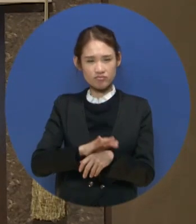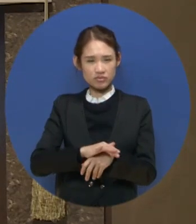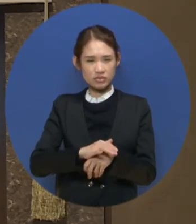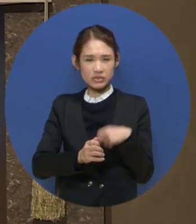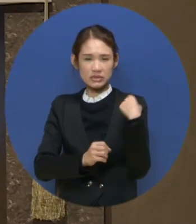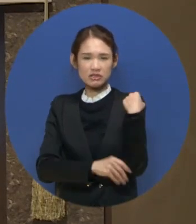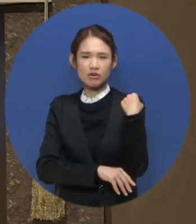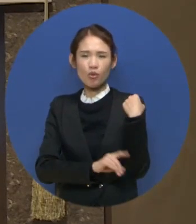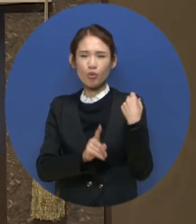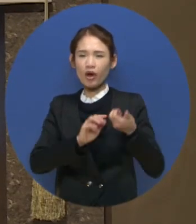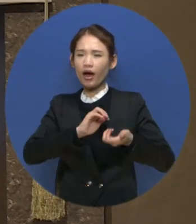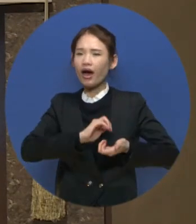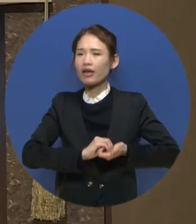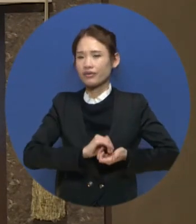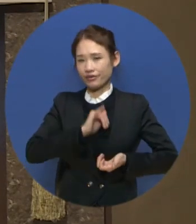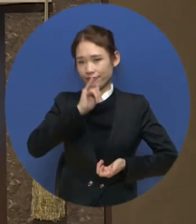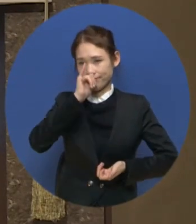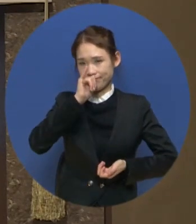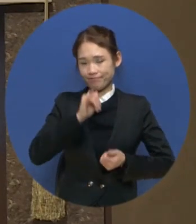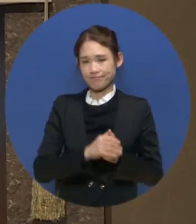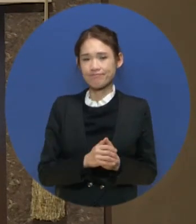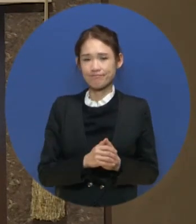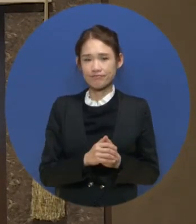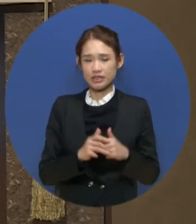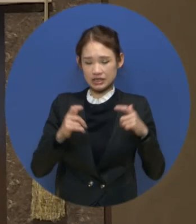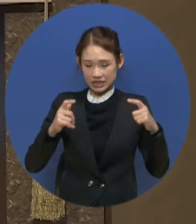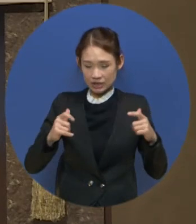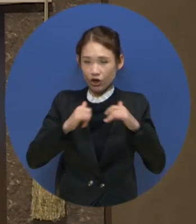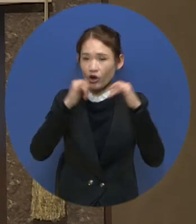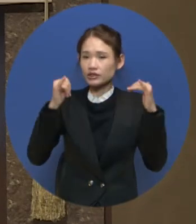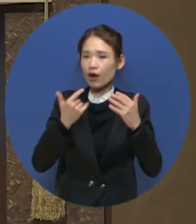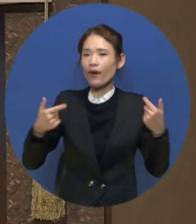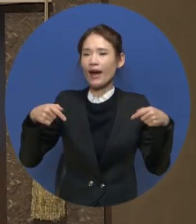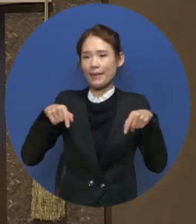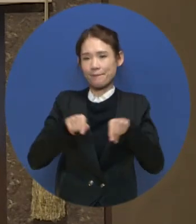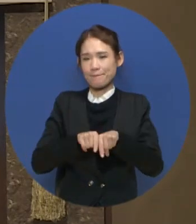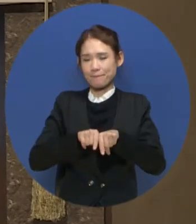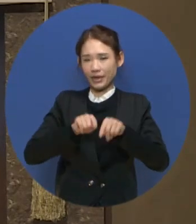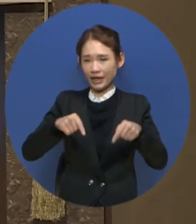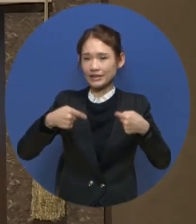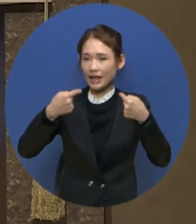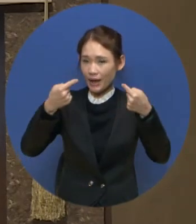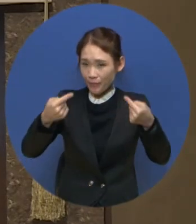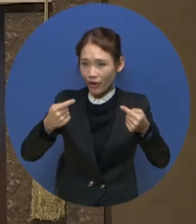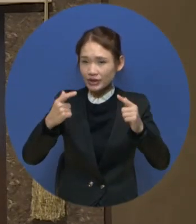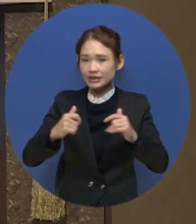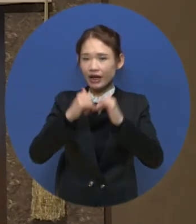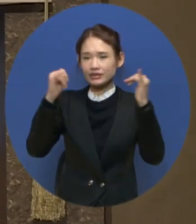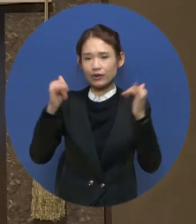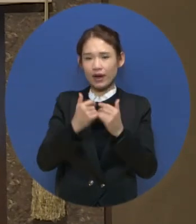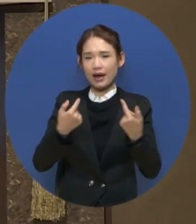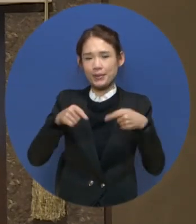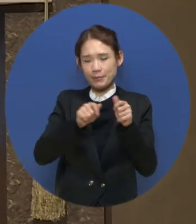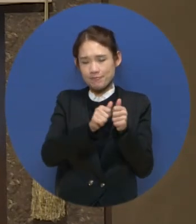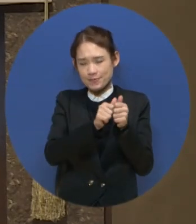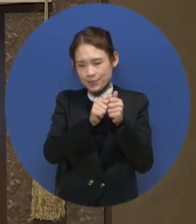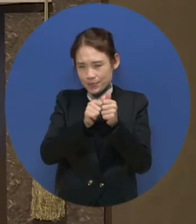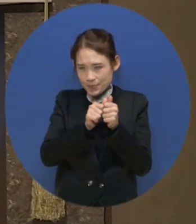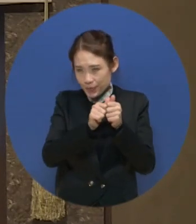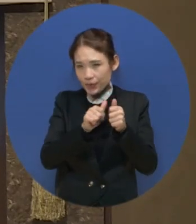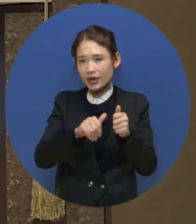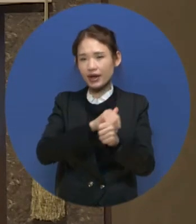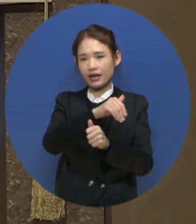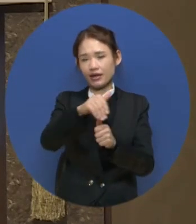근본적으로 한계가 있습니다. 그래서 지역사회가 함께 참여하고 또 지역사회가 함께 동행하는 분위기,